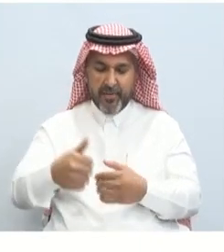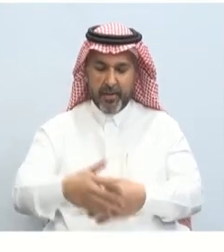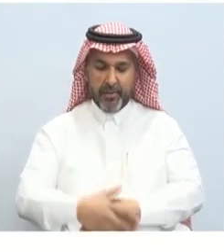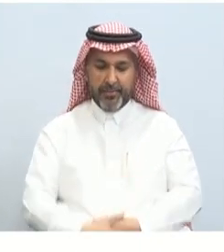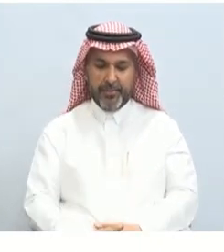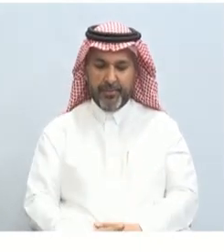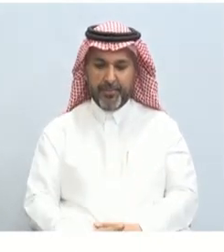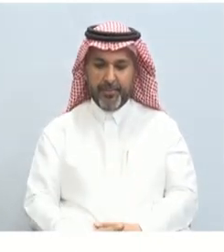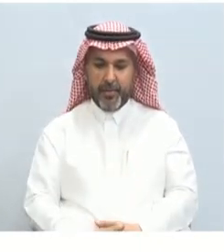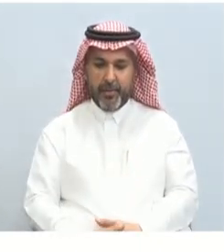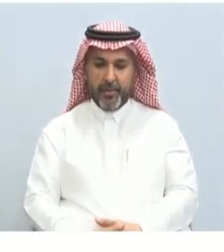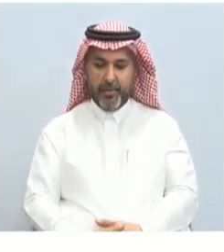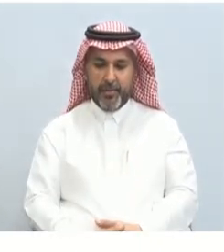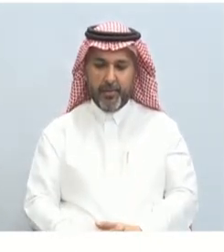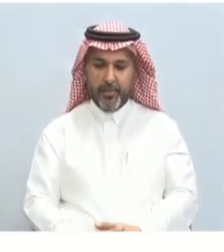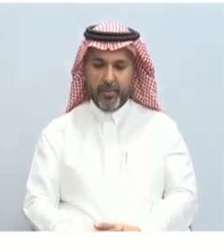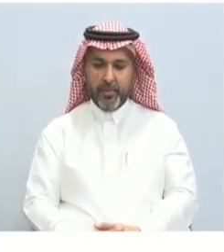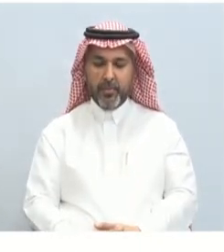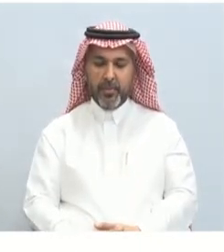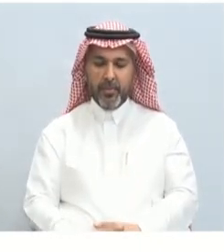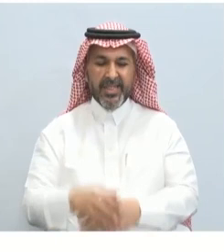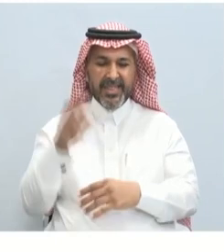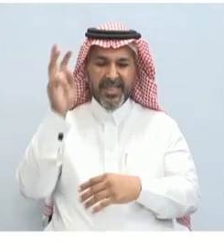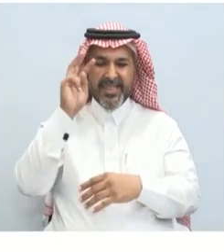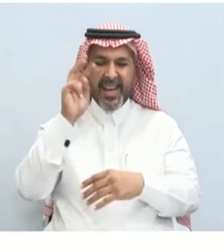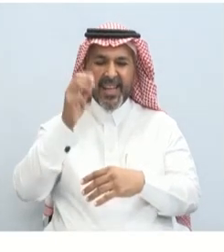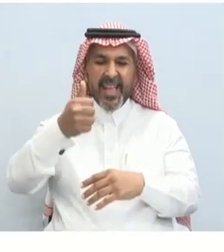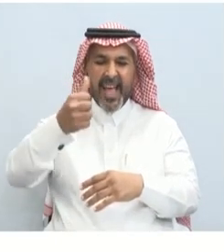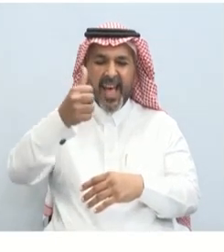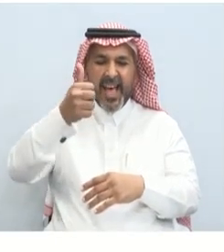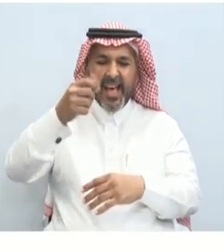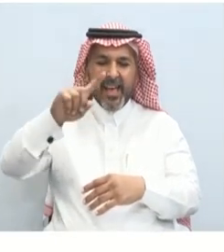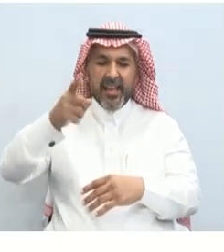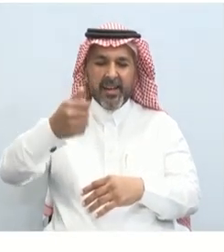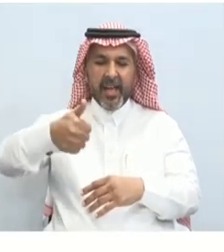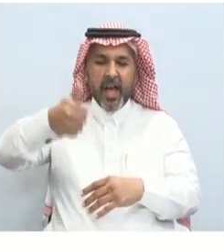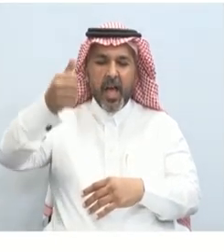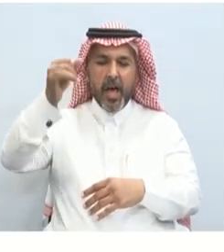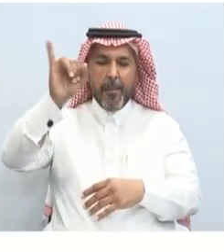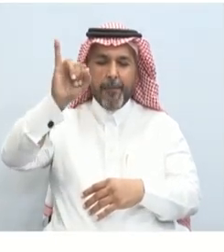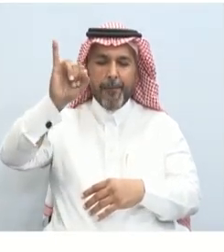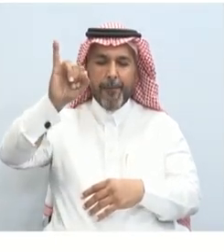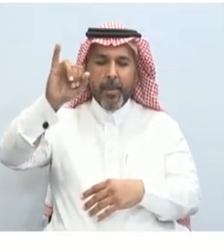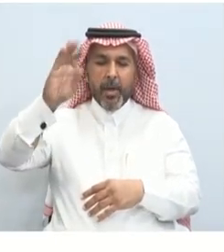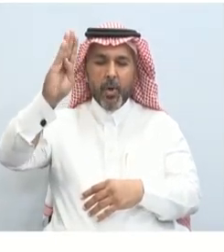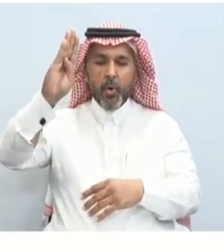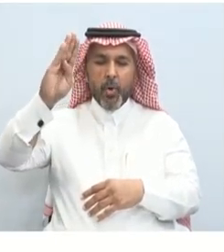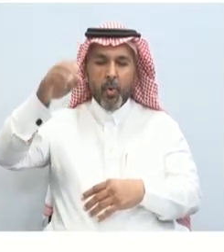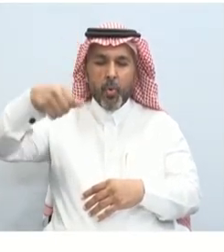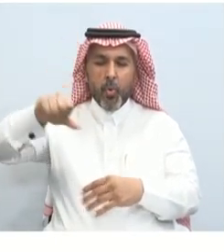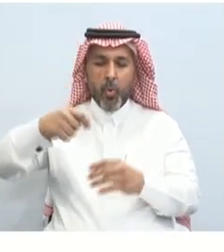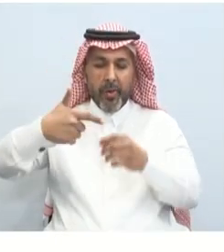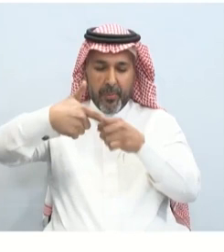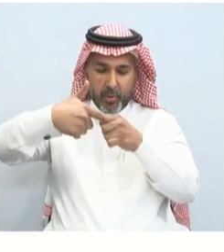الفقره التي تليها تعد شركه ارامكو الشركه الاولى على مستوى العالم في تطوير الات